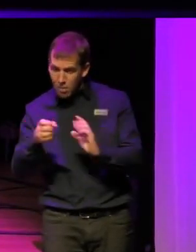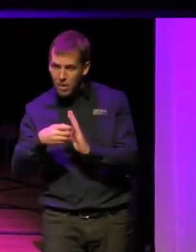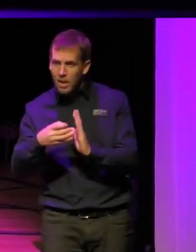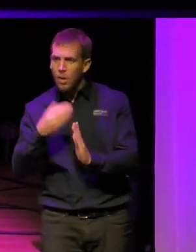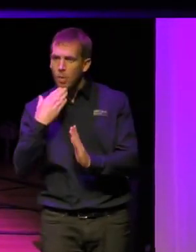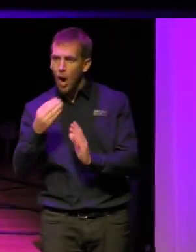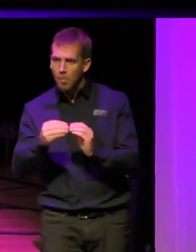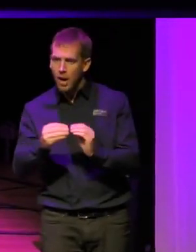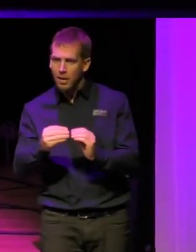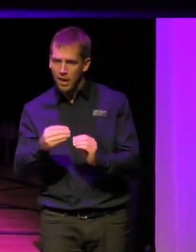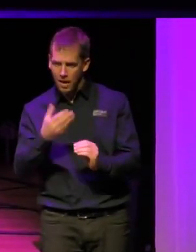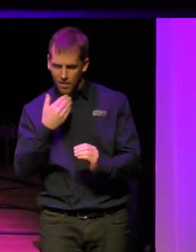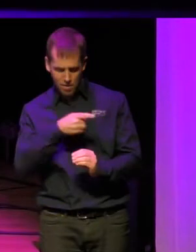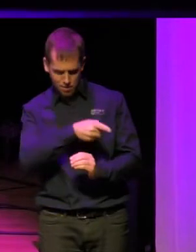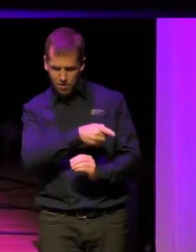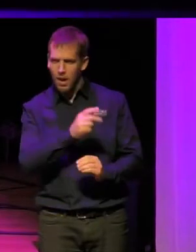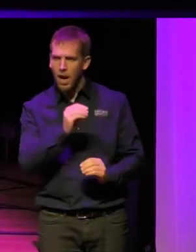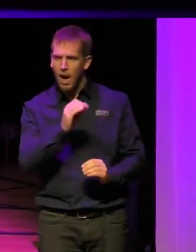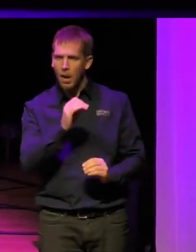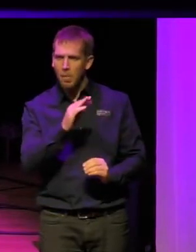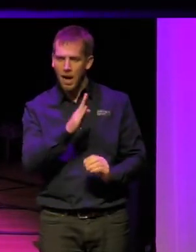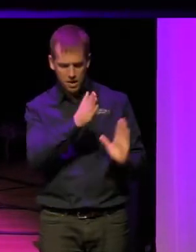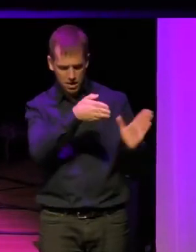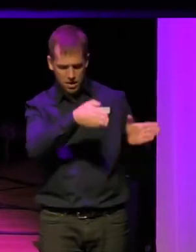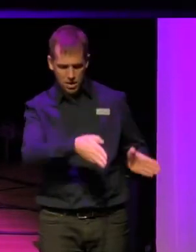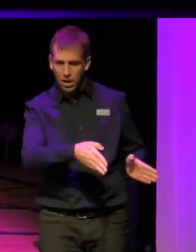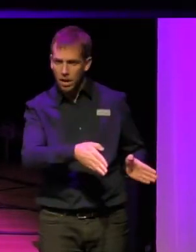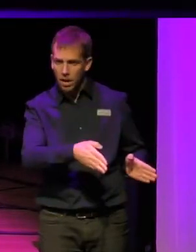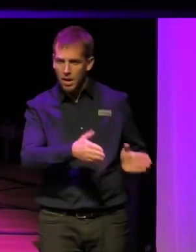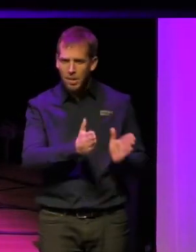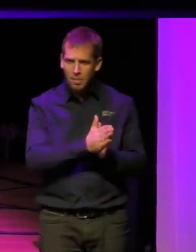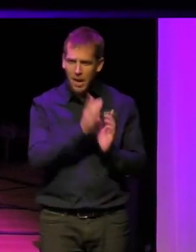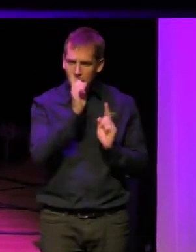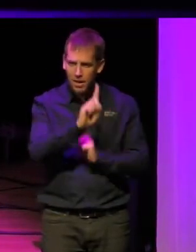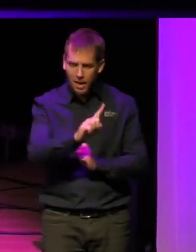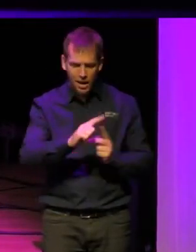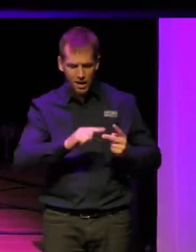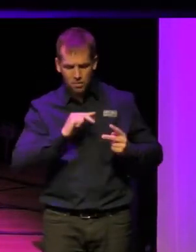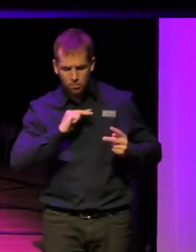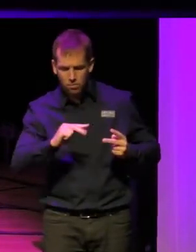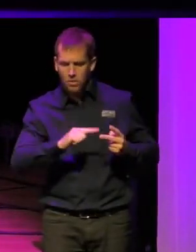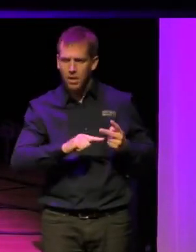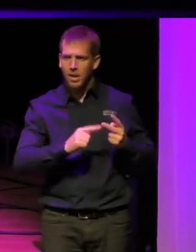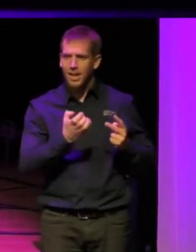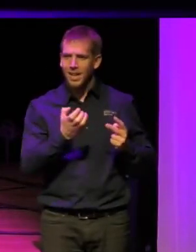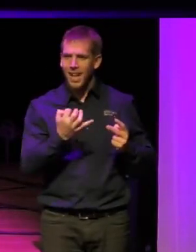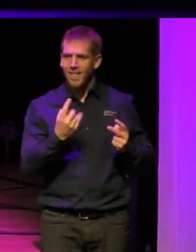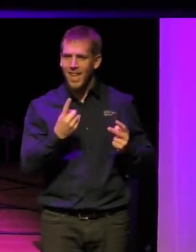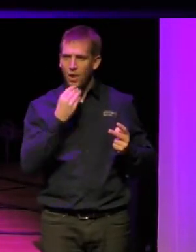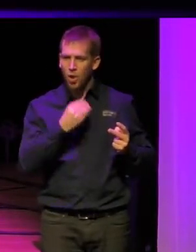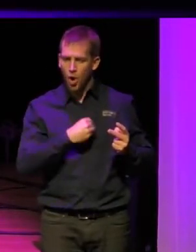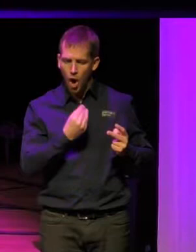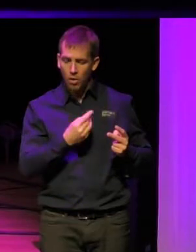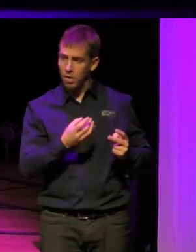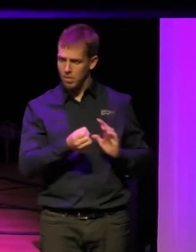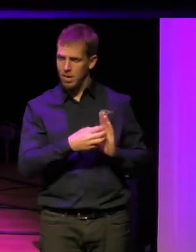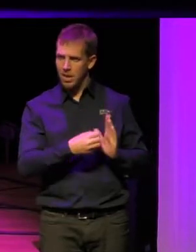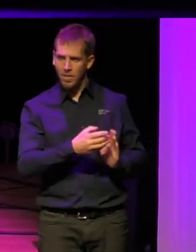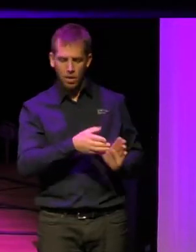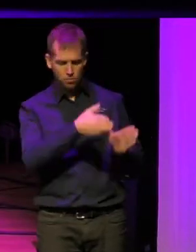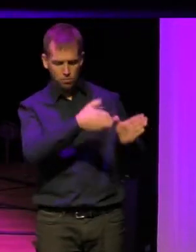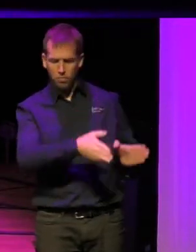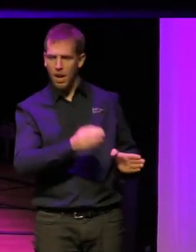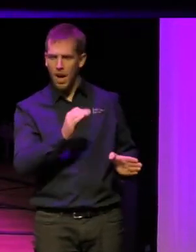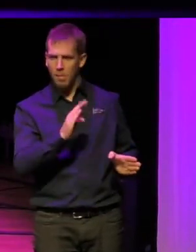gärningar väldigt väl. Just medmänsklighet, civilkurage och engagemang är något som beskriver